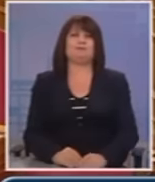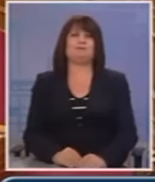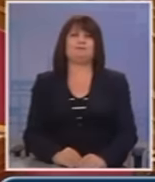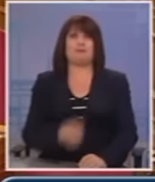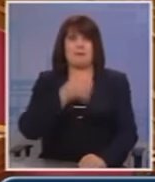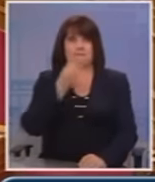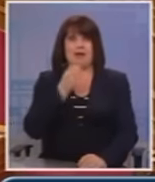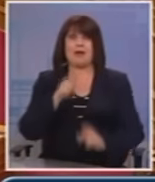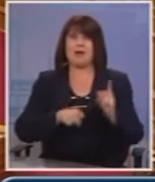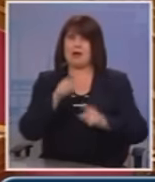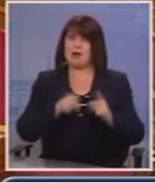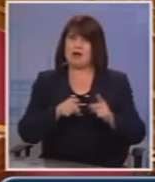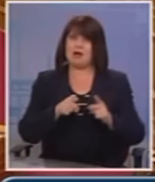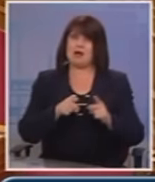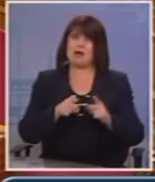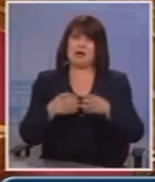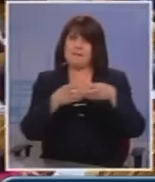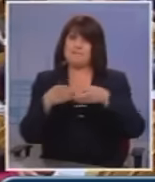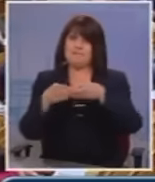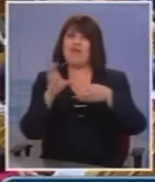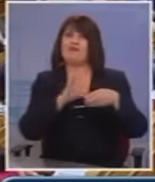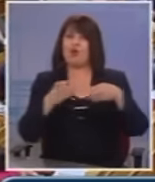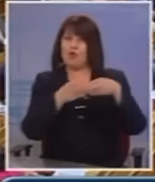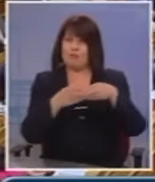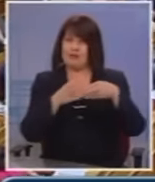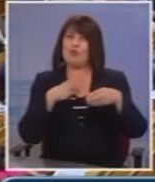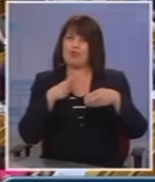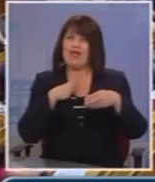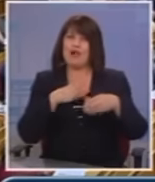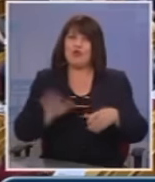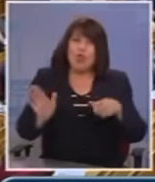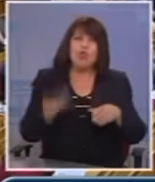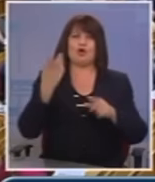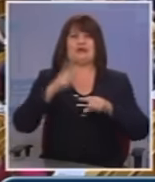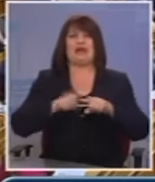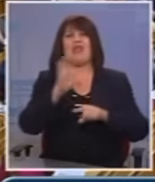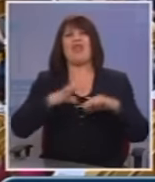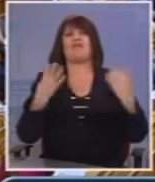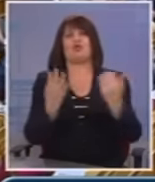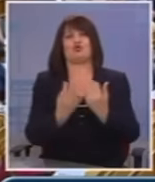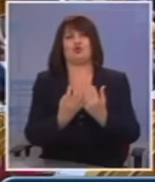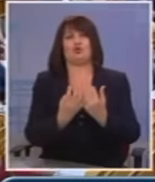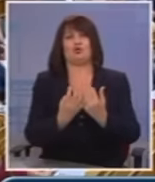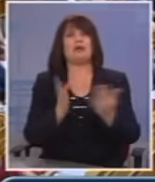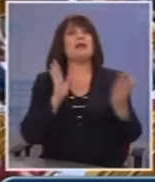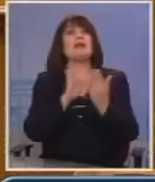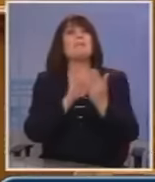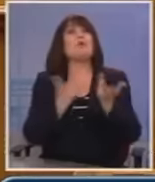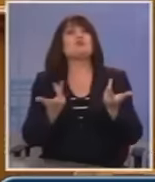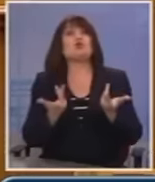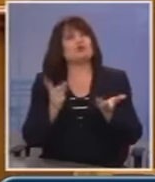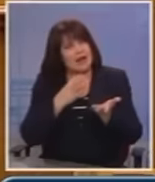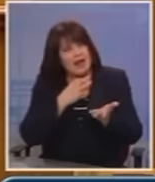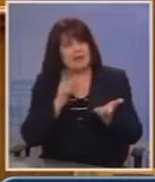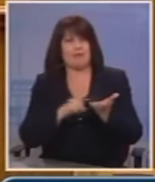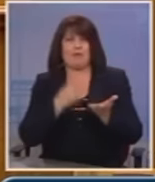Αναφερθήκαμε σε ορισμένους κύκλους μεταξύ των εταίρων που επιθυμούν το Brexit και την ανάγκη αντιμετώπισης τους.